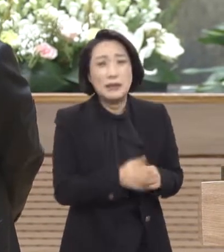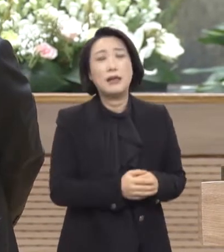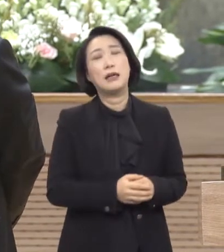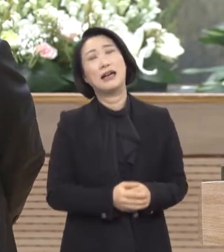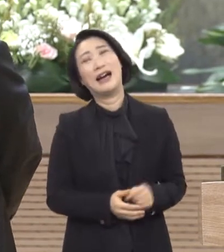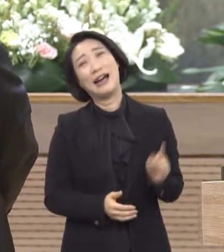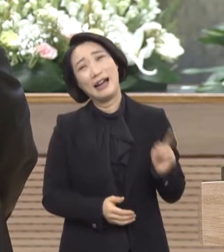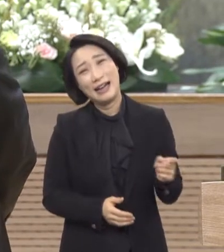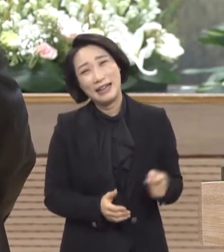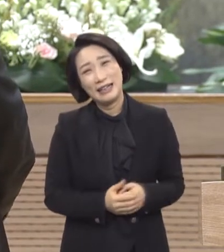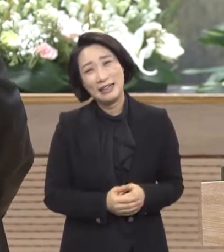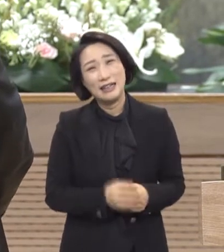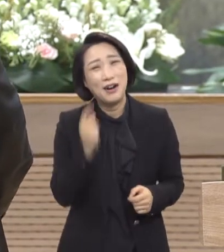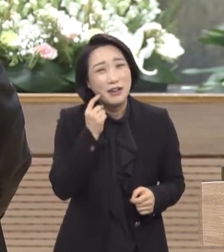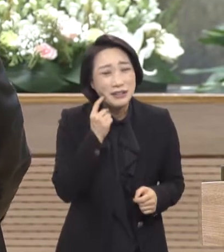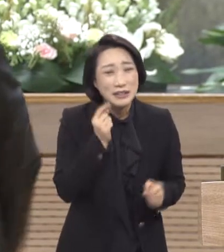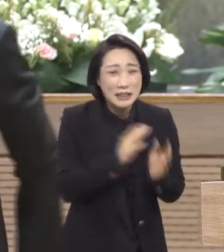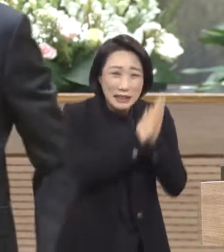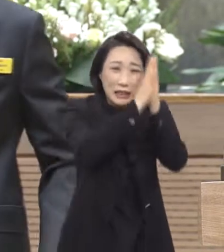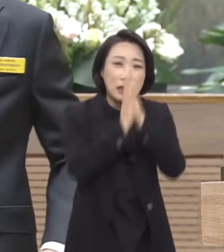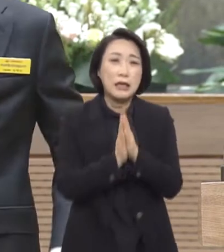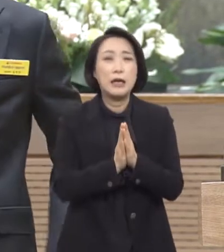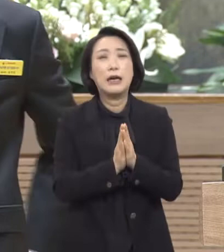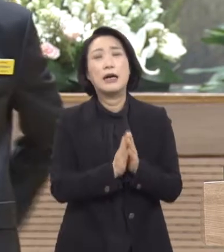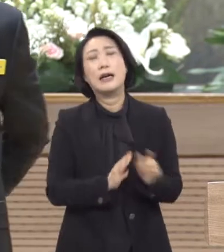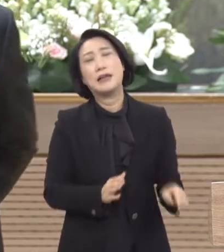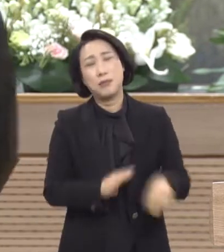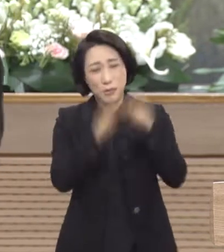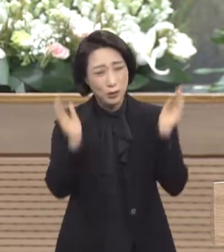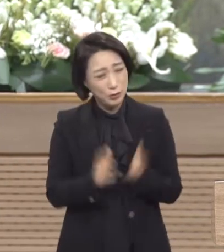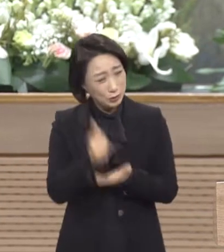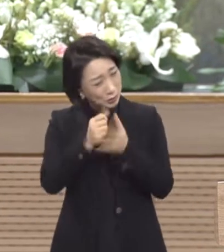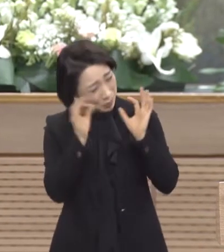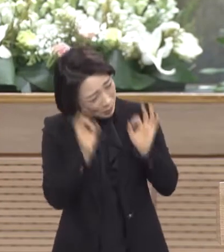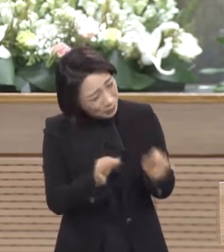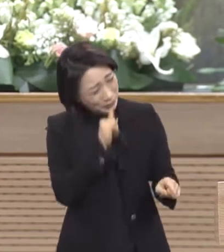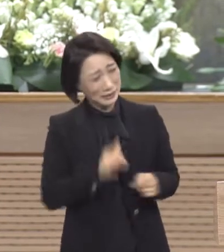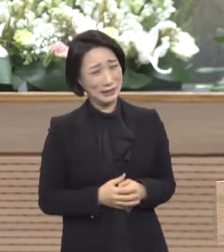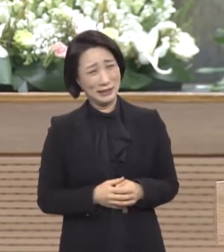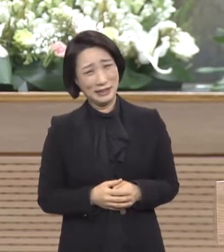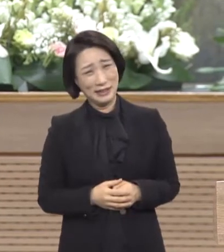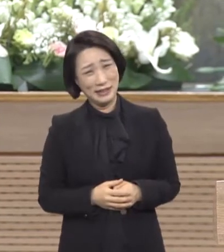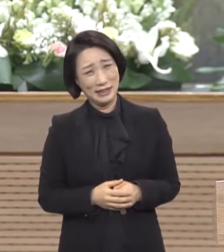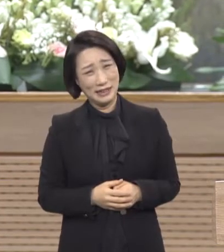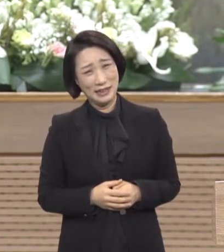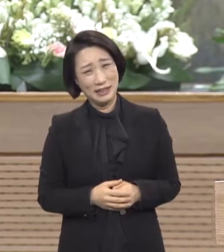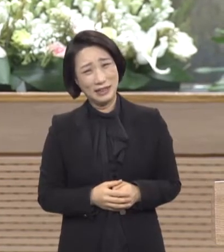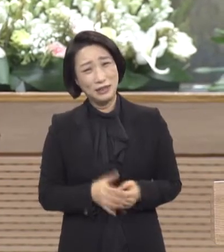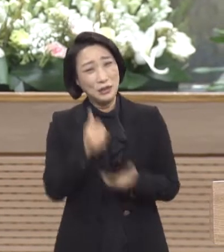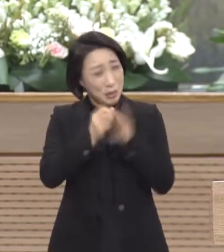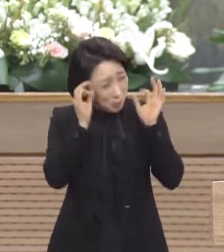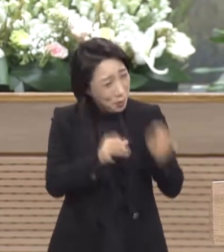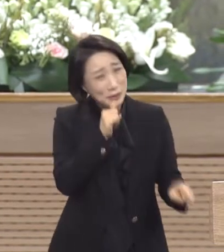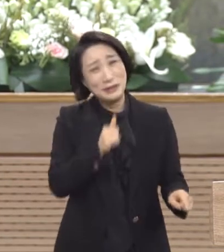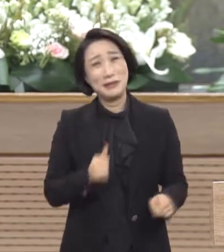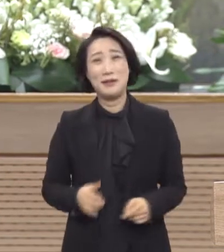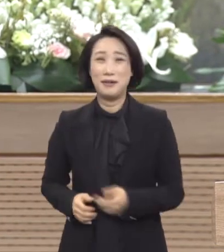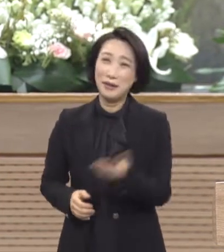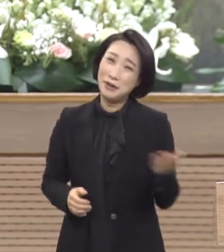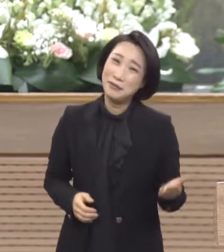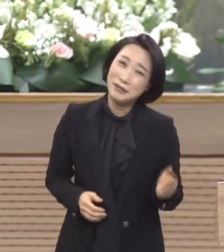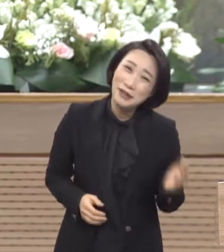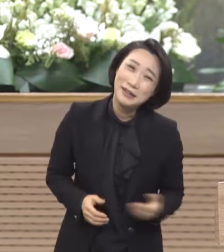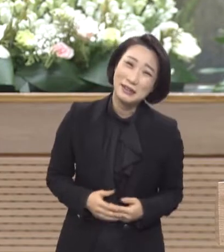얄팍한 그 거짓된 이중인격 다 주님이 보고 있지. 응? 주님이 보고 있지.